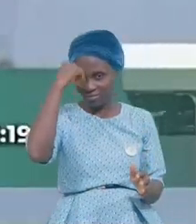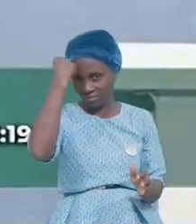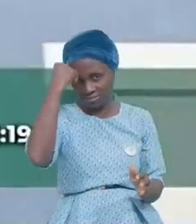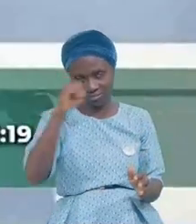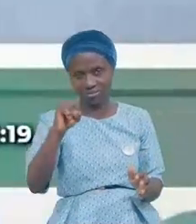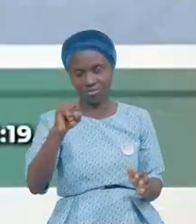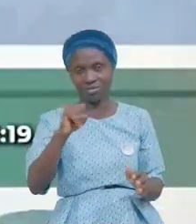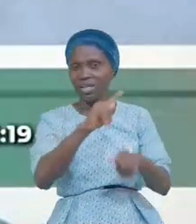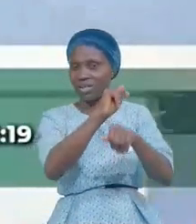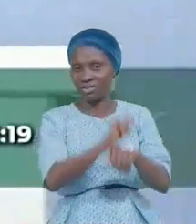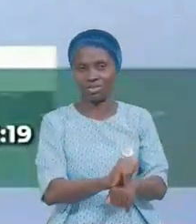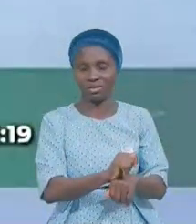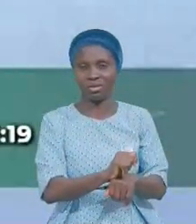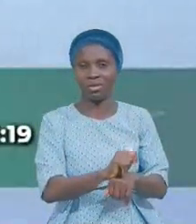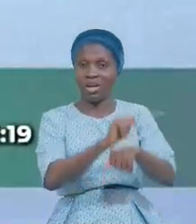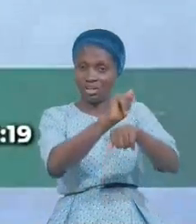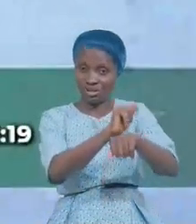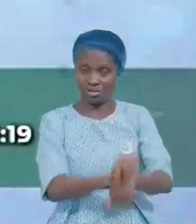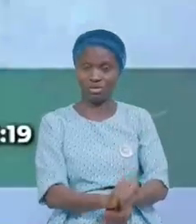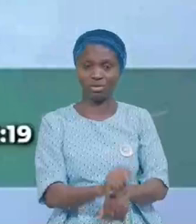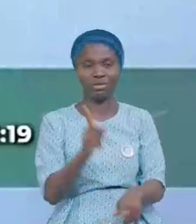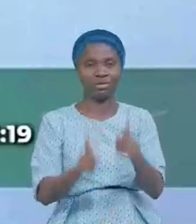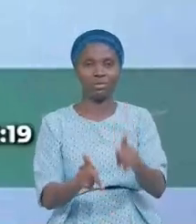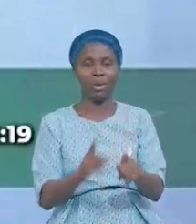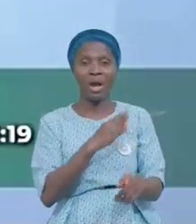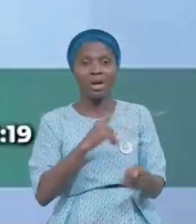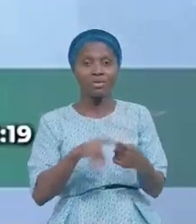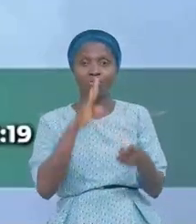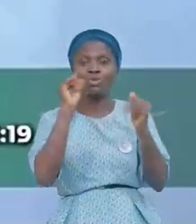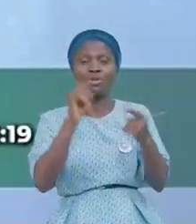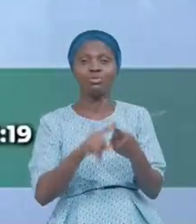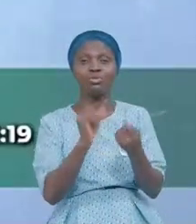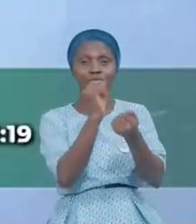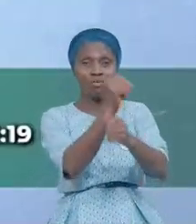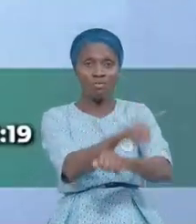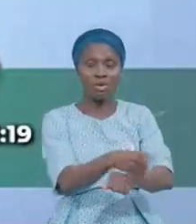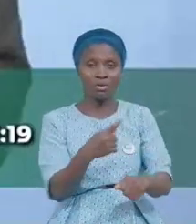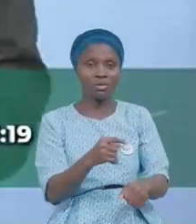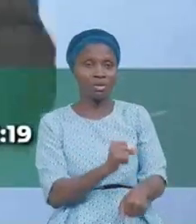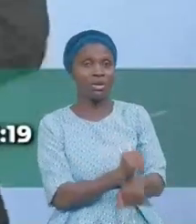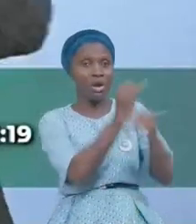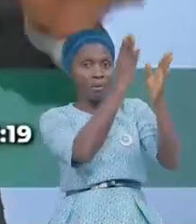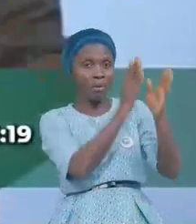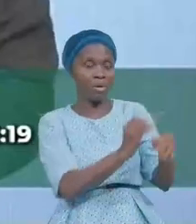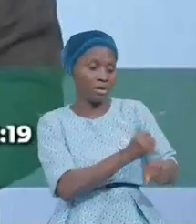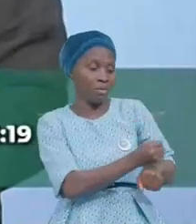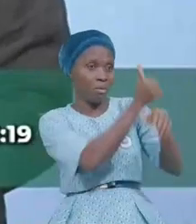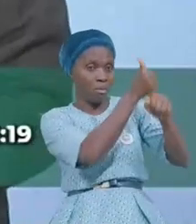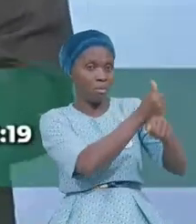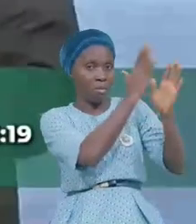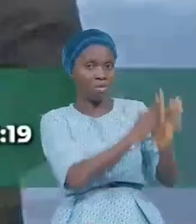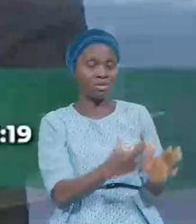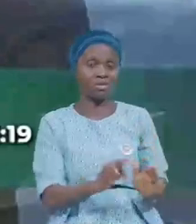étaient têtus, endurcis dans leur tradition. Et arrivés à vaincre les montagnes de tradition